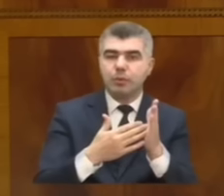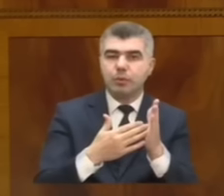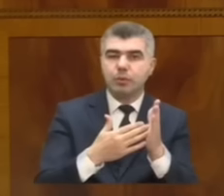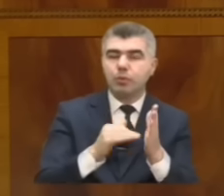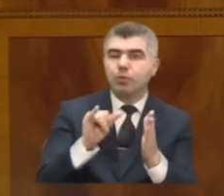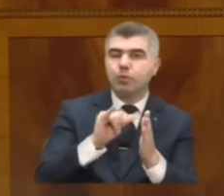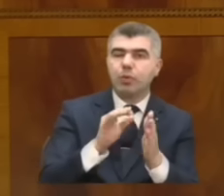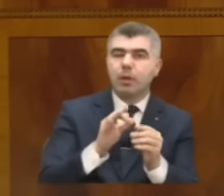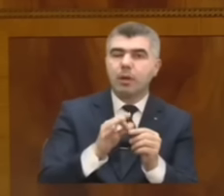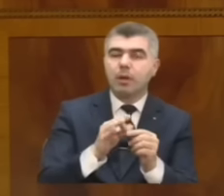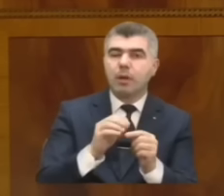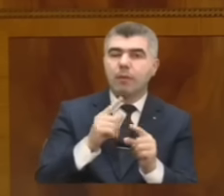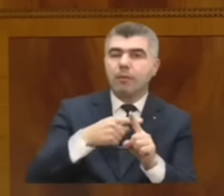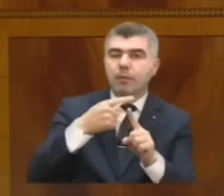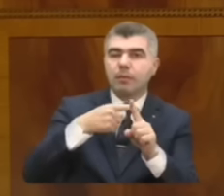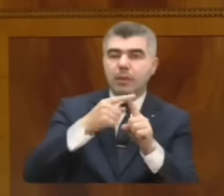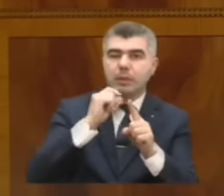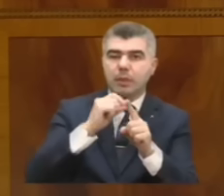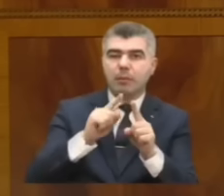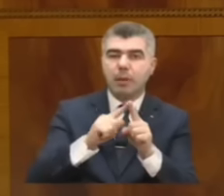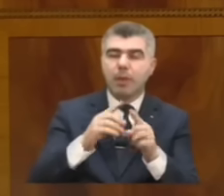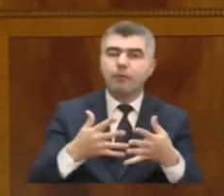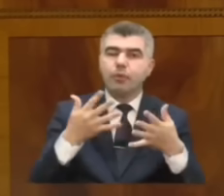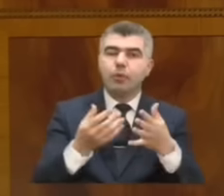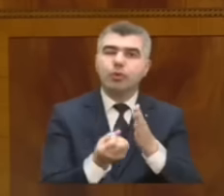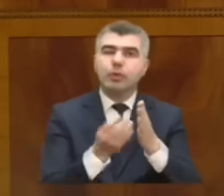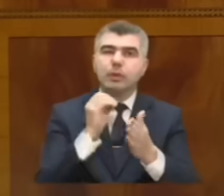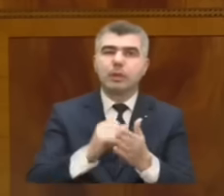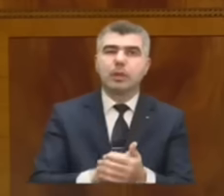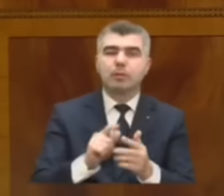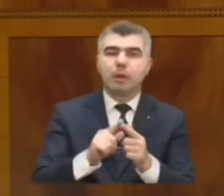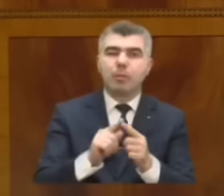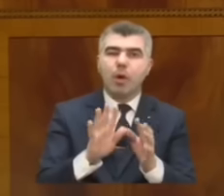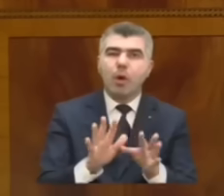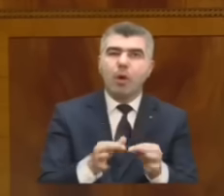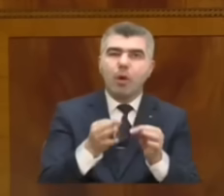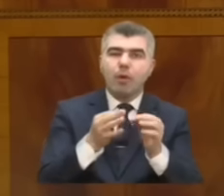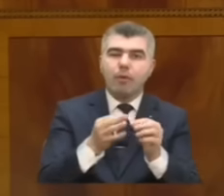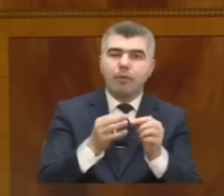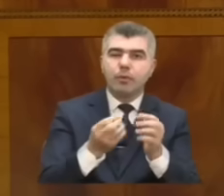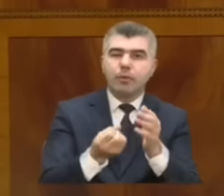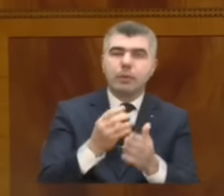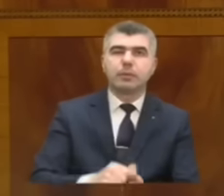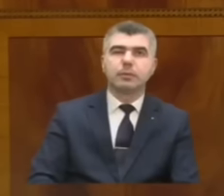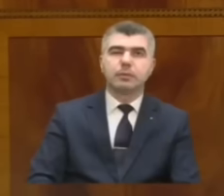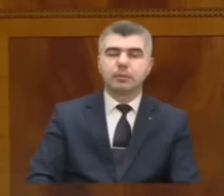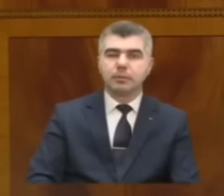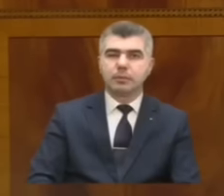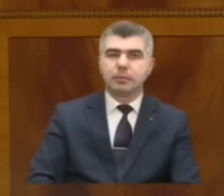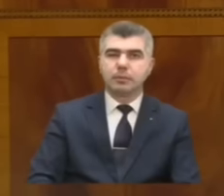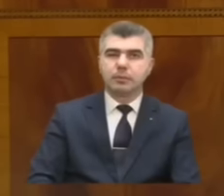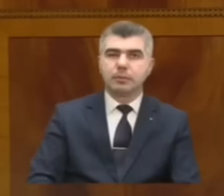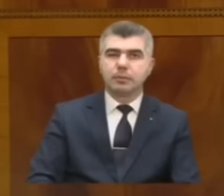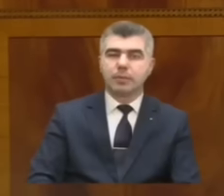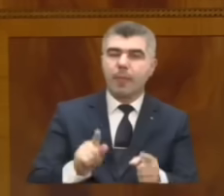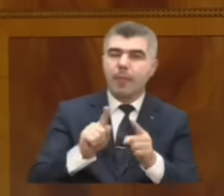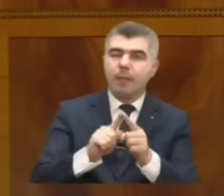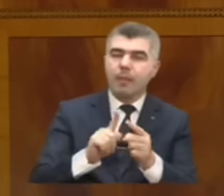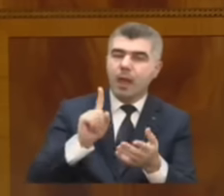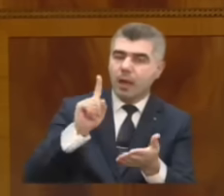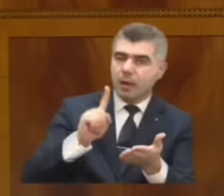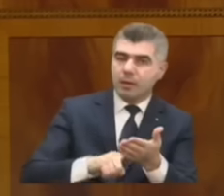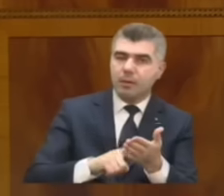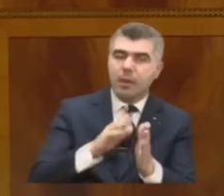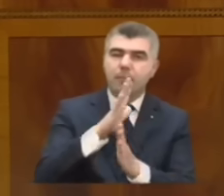وماذا حقق لتنمية الصادرات نحو أسواق جديدة ذات إمكانيات عالية؟ هل من أثر ملموس